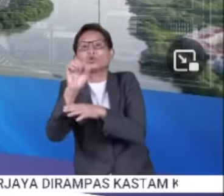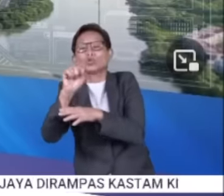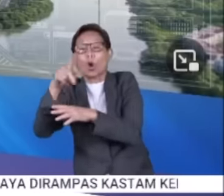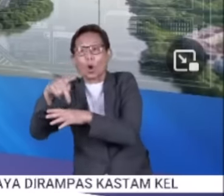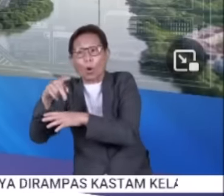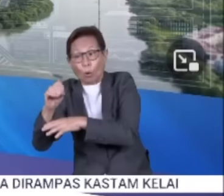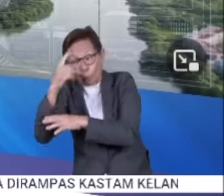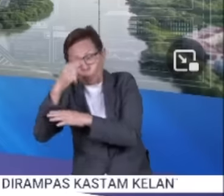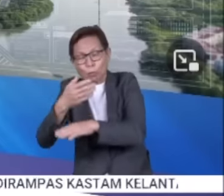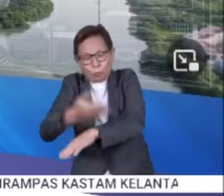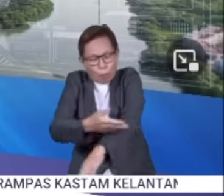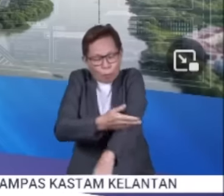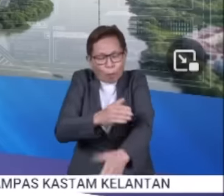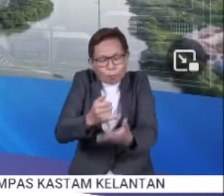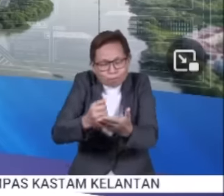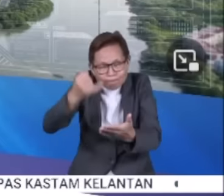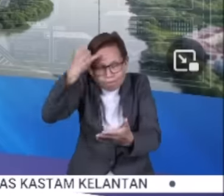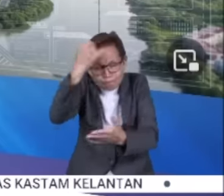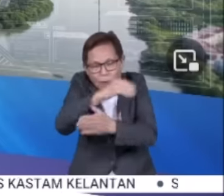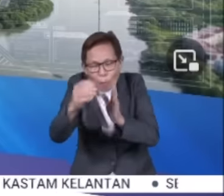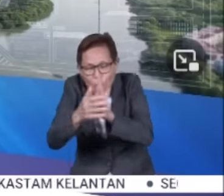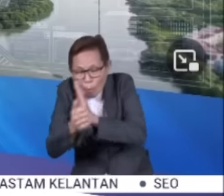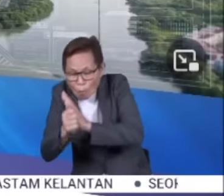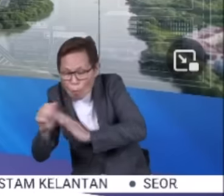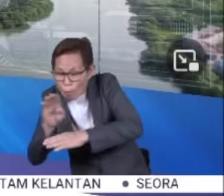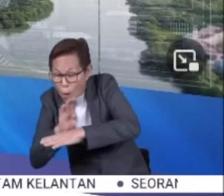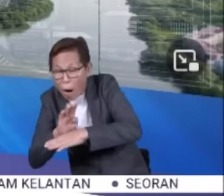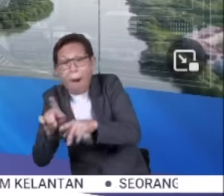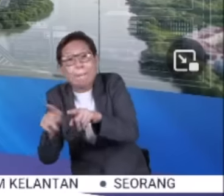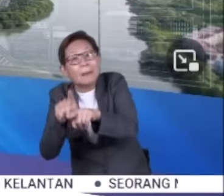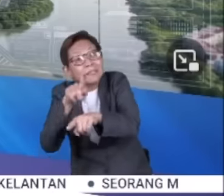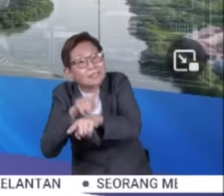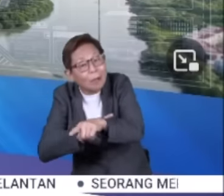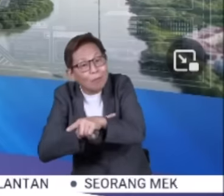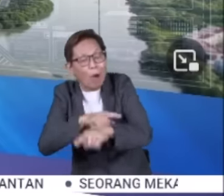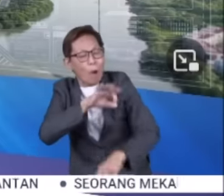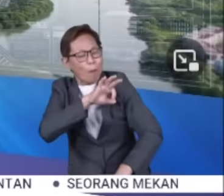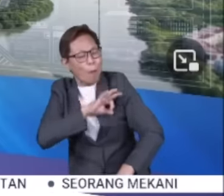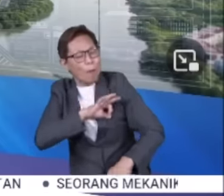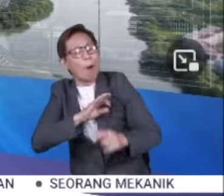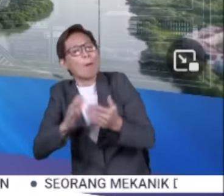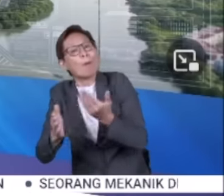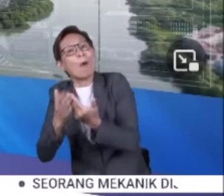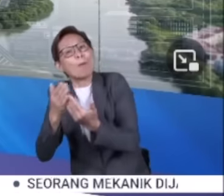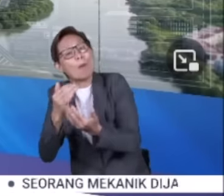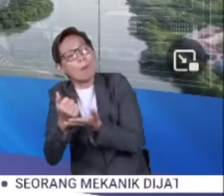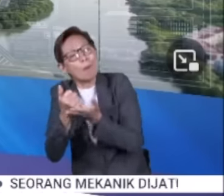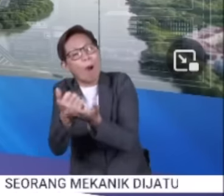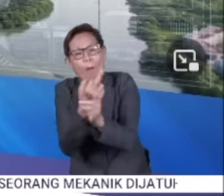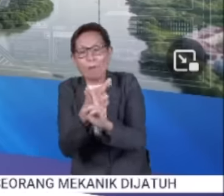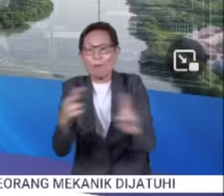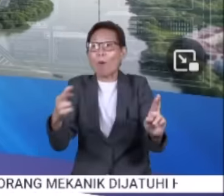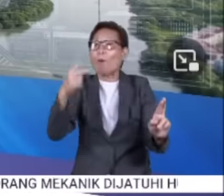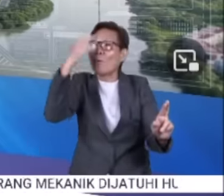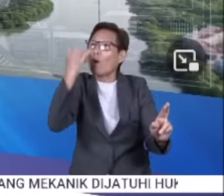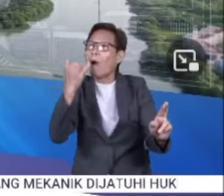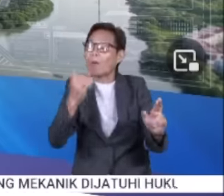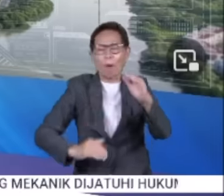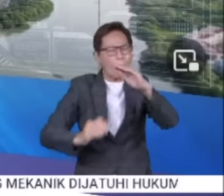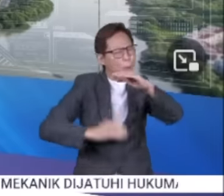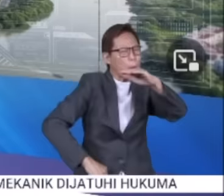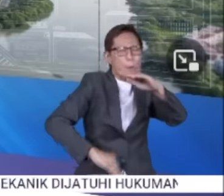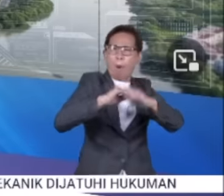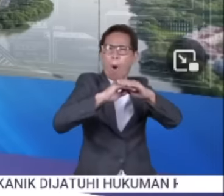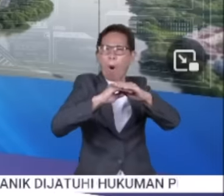bagi meningkatkan ilmu dan kemahiran dalam perniagaan. Dalam masa sama, memanfaat kemudahan dan bantuan disediakan bagi